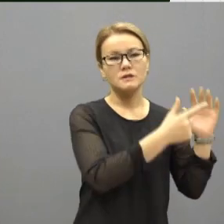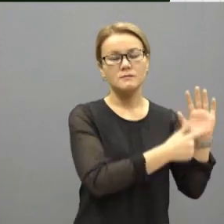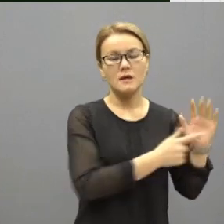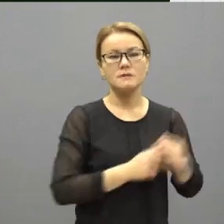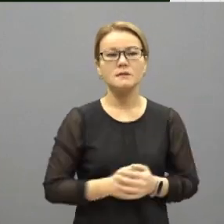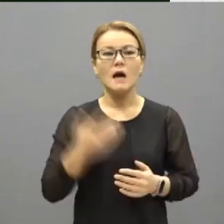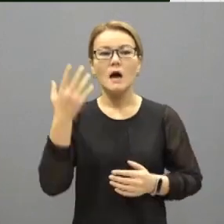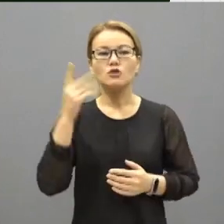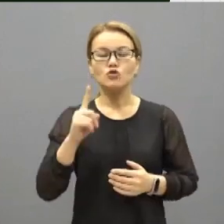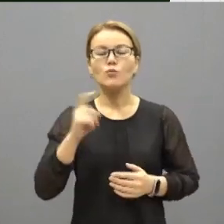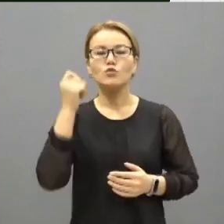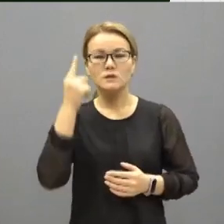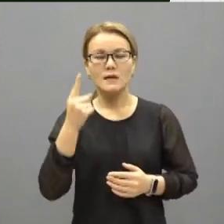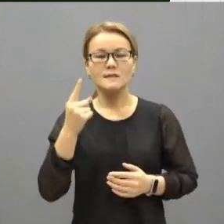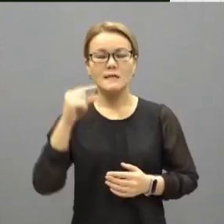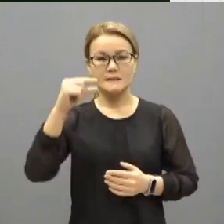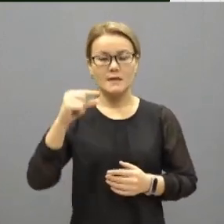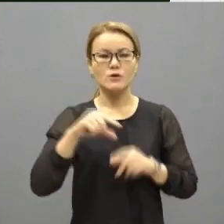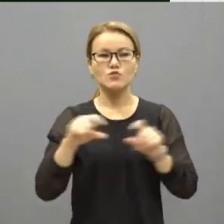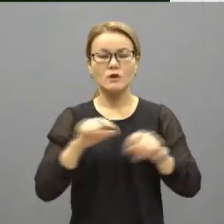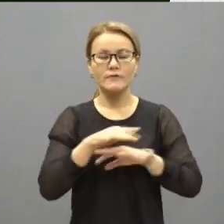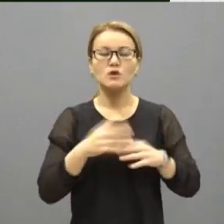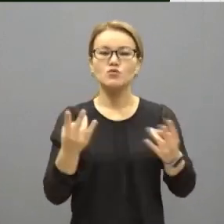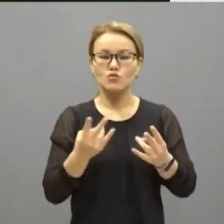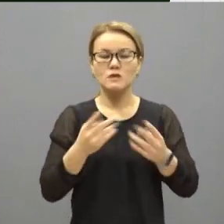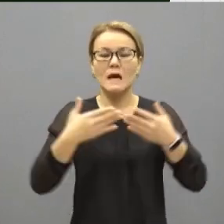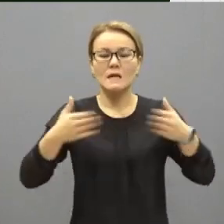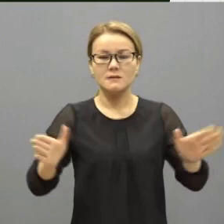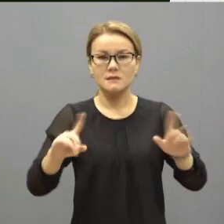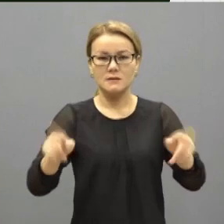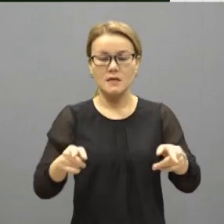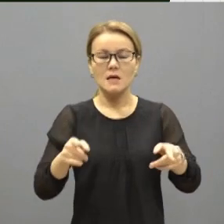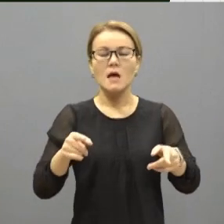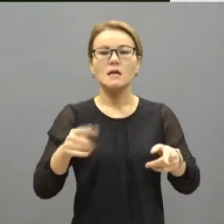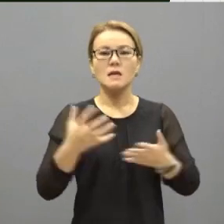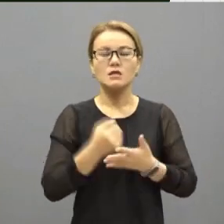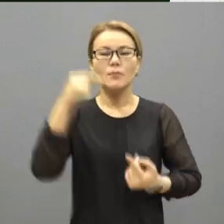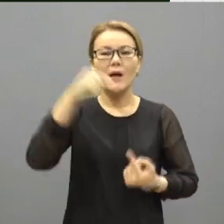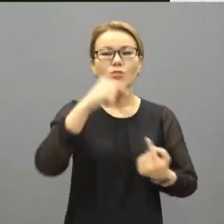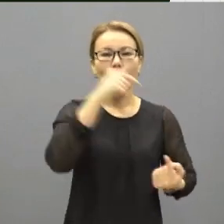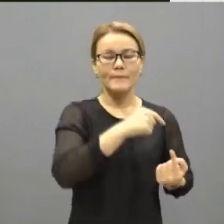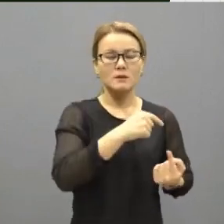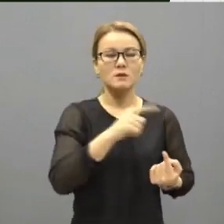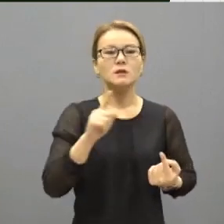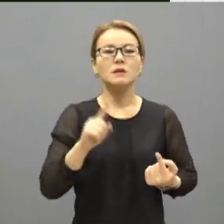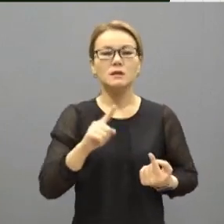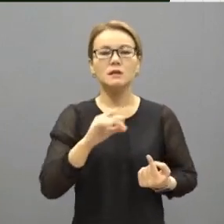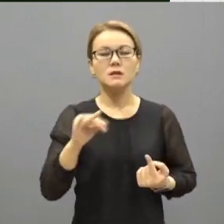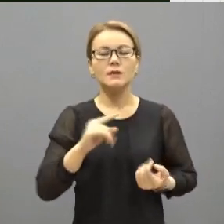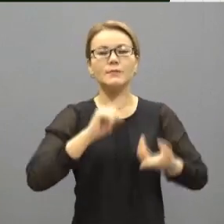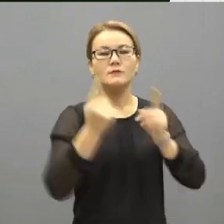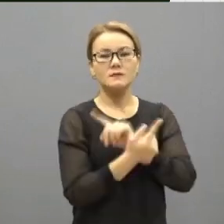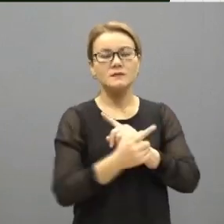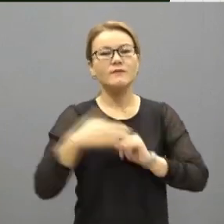степень уравнения, нам следует сначала раскрыть скобки, привести подобные и перенести все слагаемые в